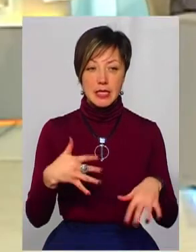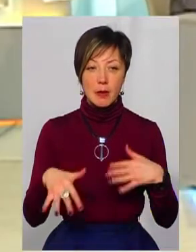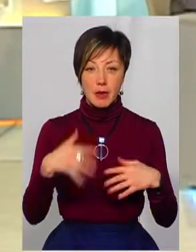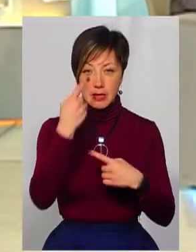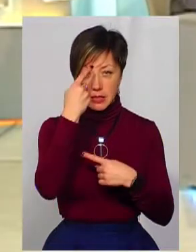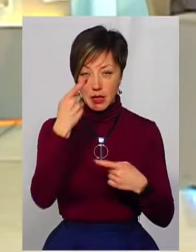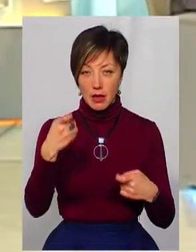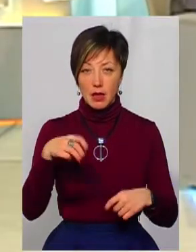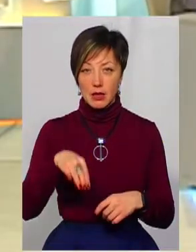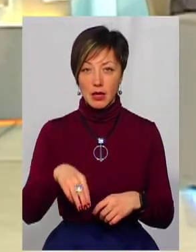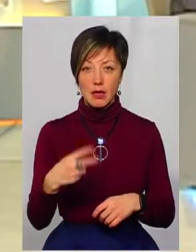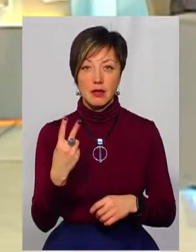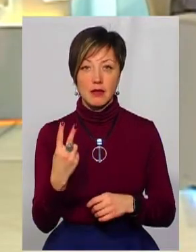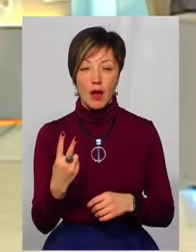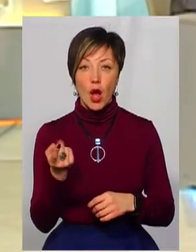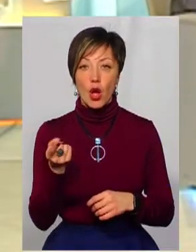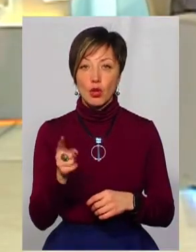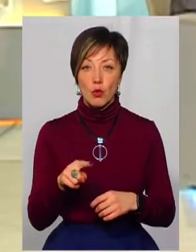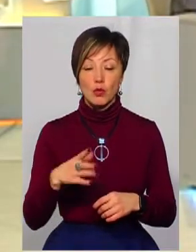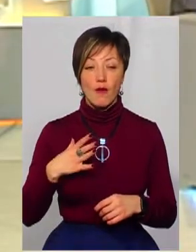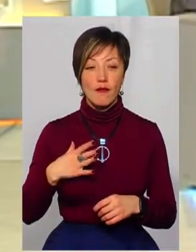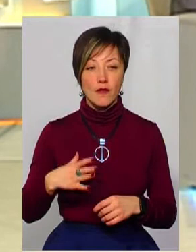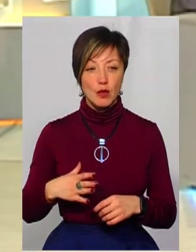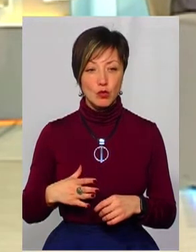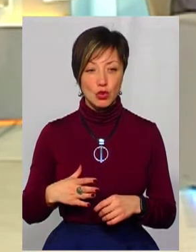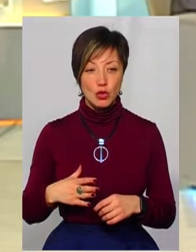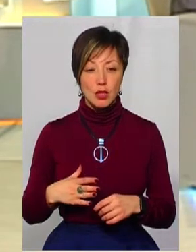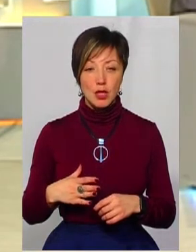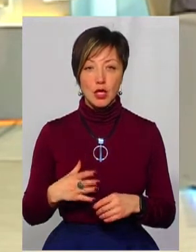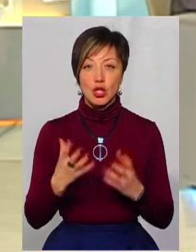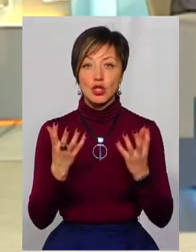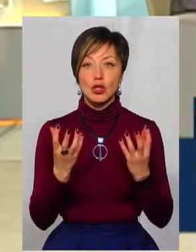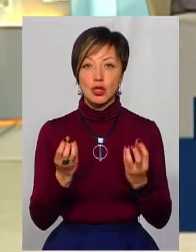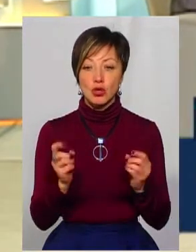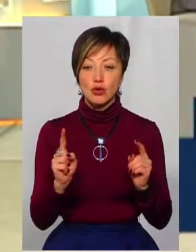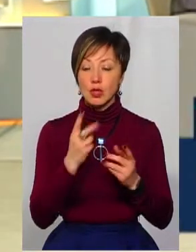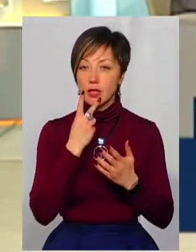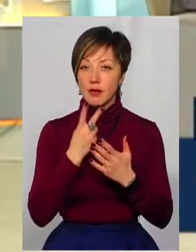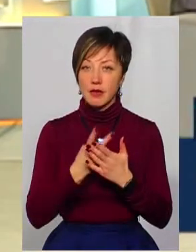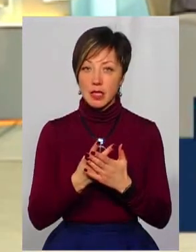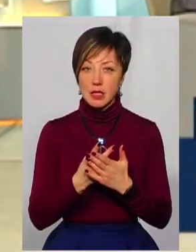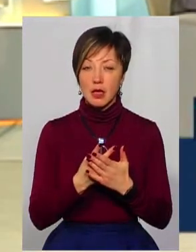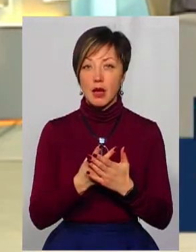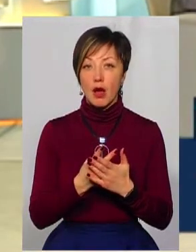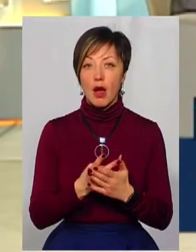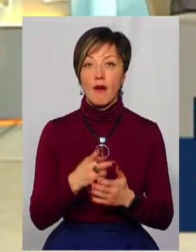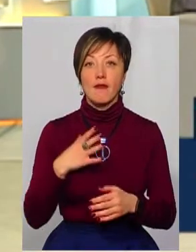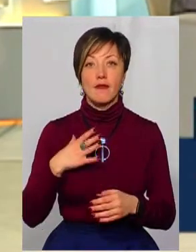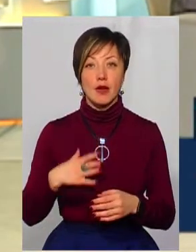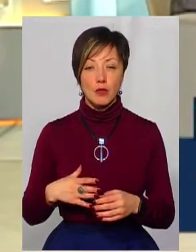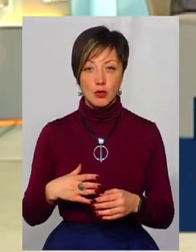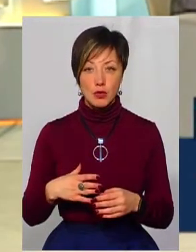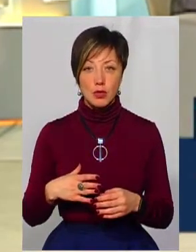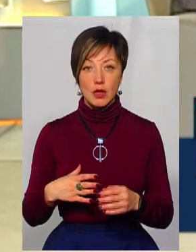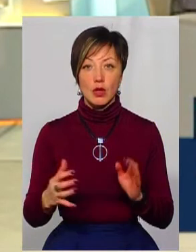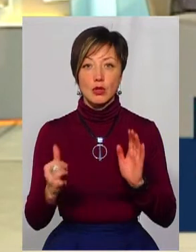сигнал. Да, слабкий сигнал. Тобто вони вимушені, хоча б, щоб ще щось дивитися, щось переглядати, вони вимушені